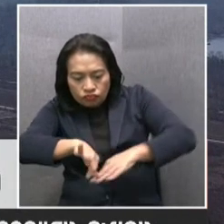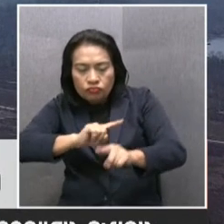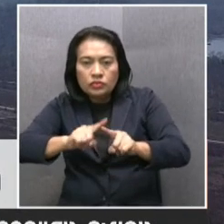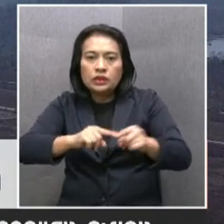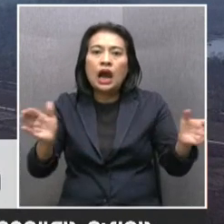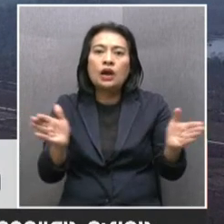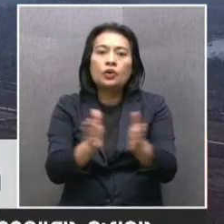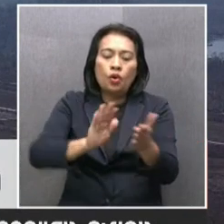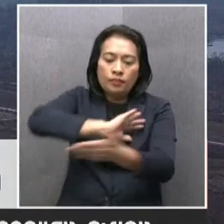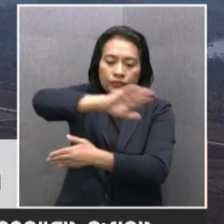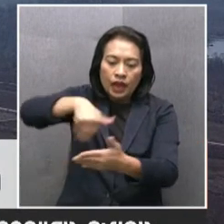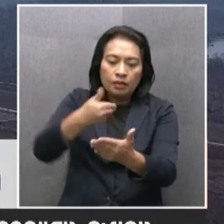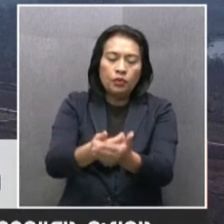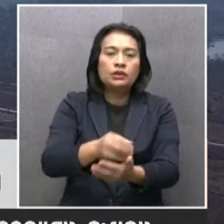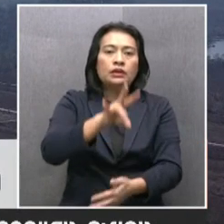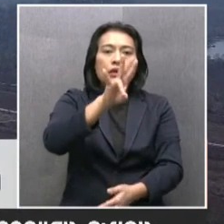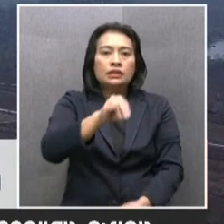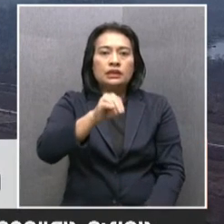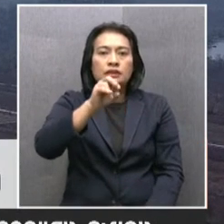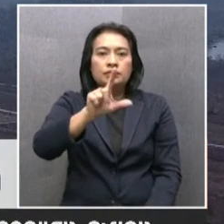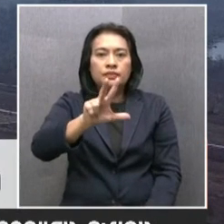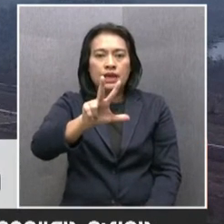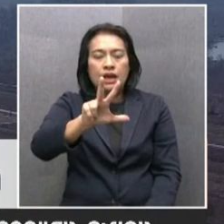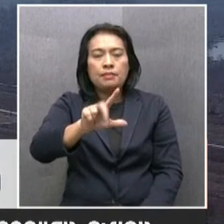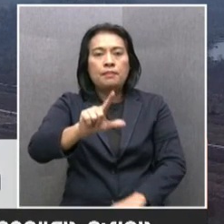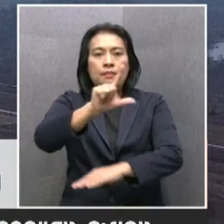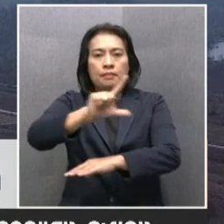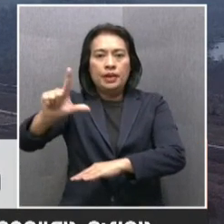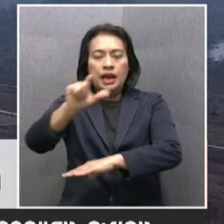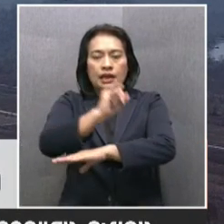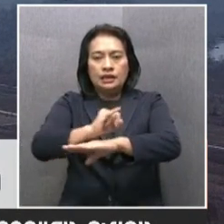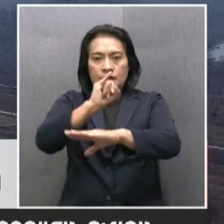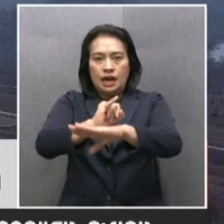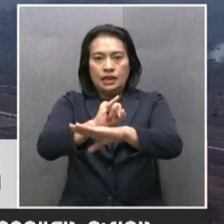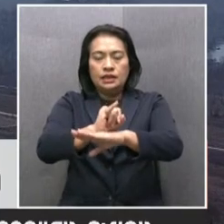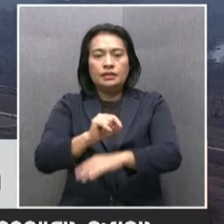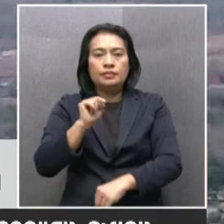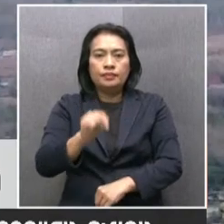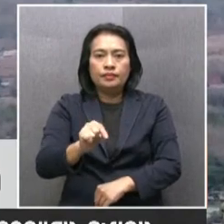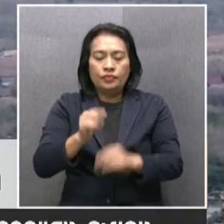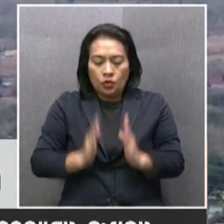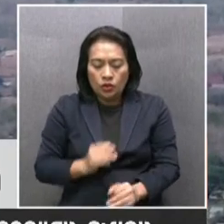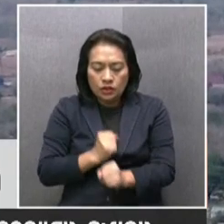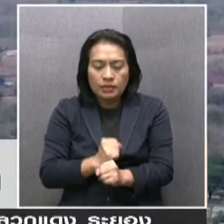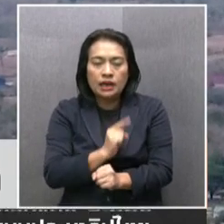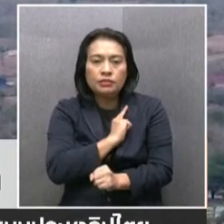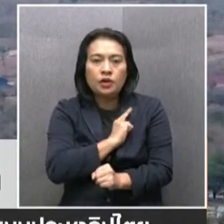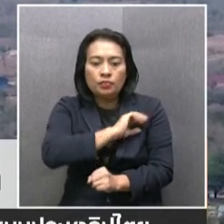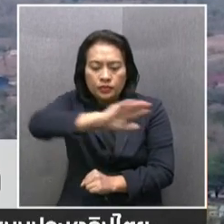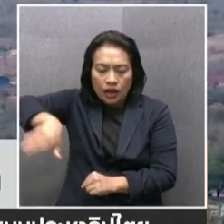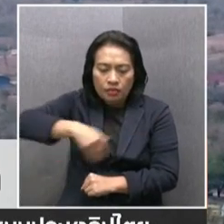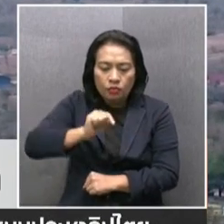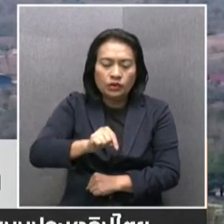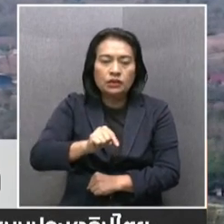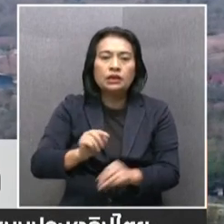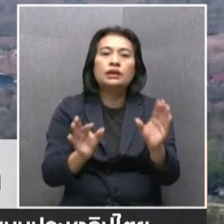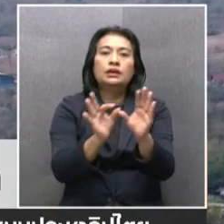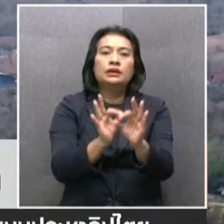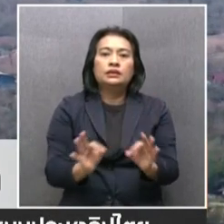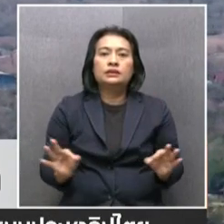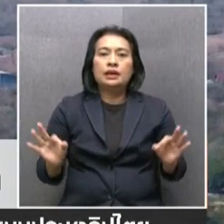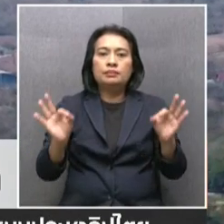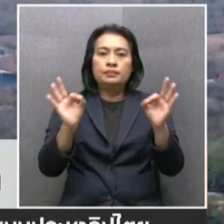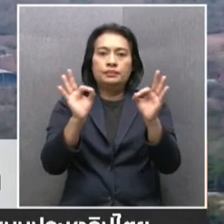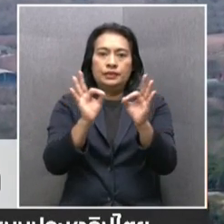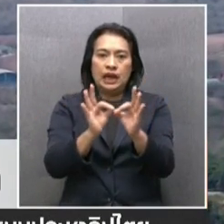แล้ว73ล้านไร่ครับเจ้าหน้าที่พิทักษ์ป่าเนี่ยแหละครับทุกท่านนะครับมีความสำคัญมีความจำเป็นอย่างม